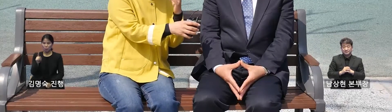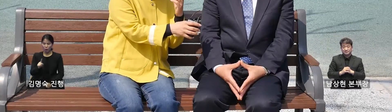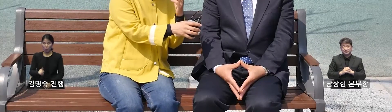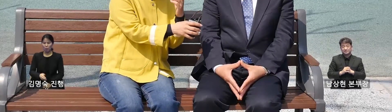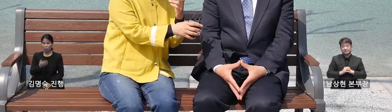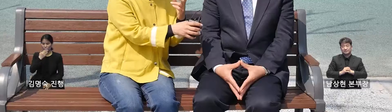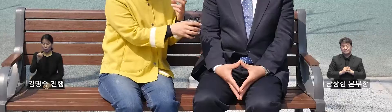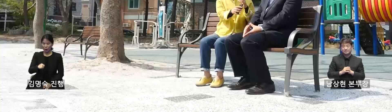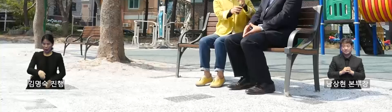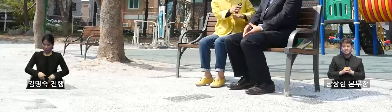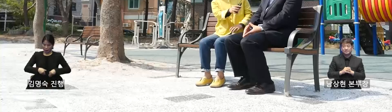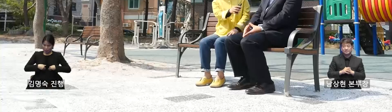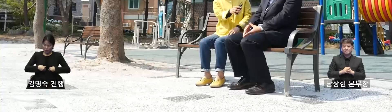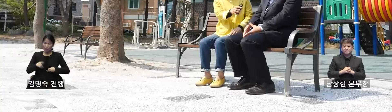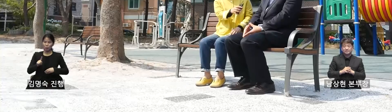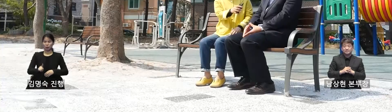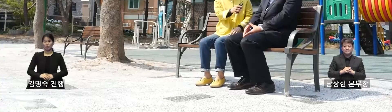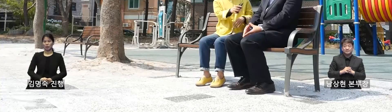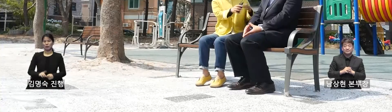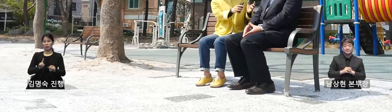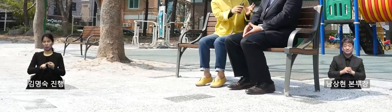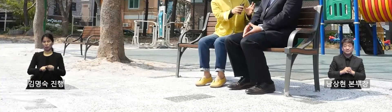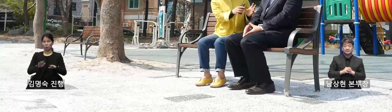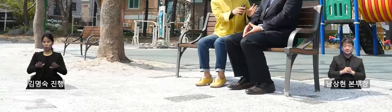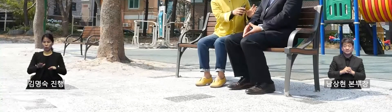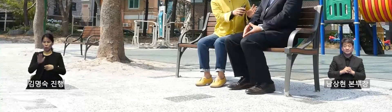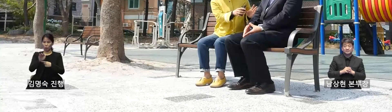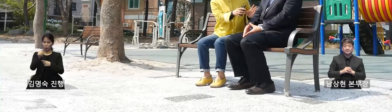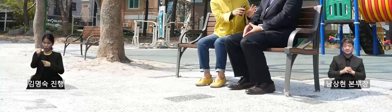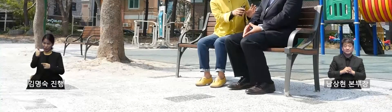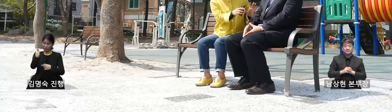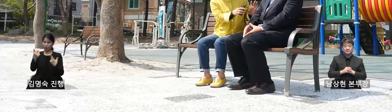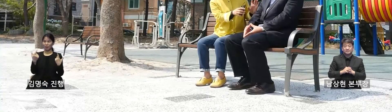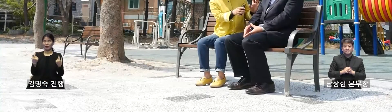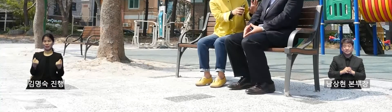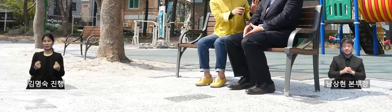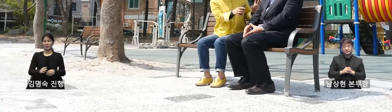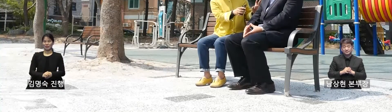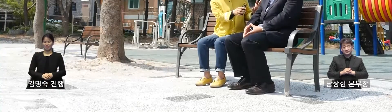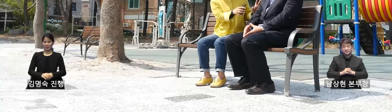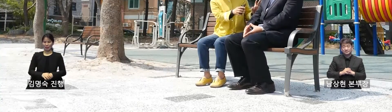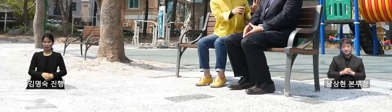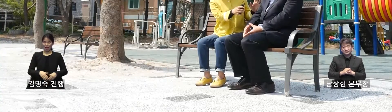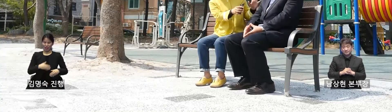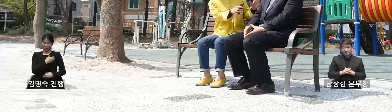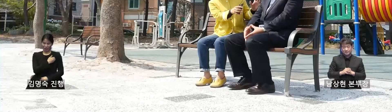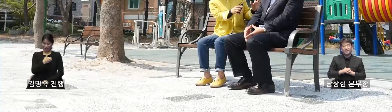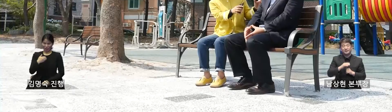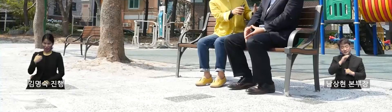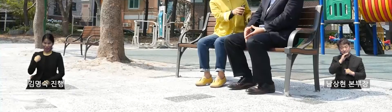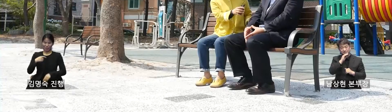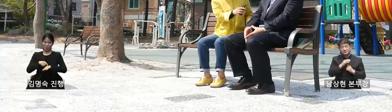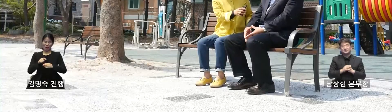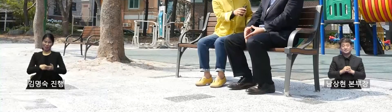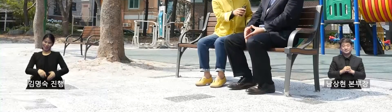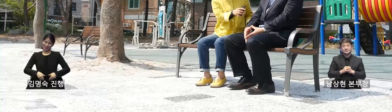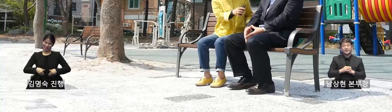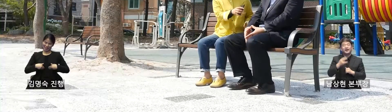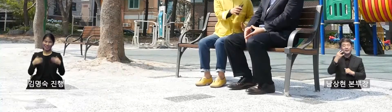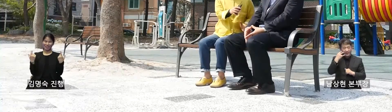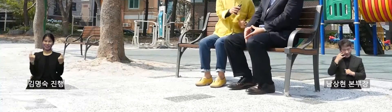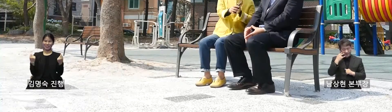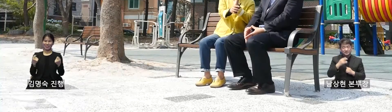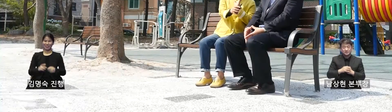과연 그 따뜻한 게 아 그러면은 오늘 우리 본부장님처럼 네. 이게 푸근하시고 아, 왠지 그럼요. 마음이 따뜻하실 것